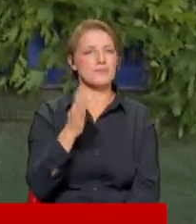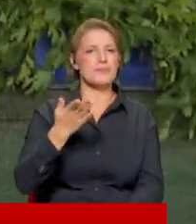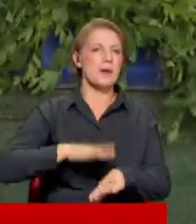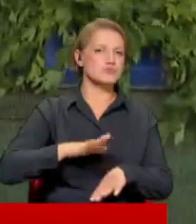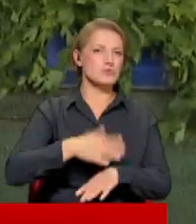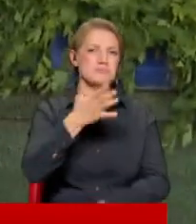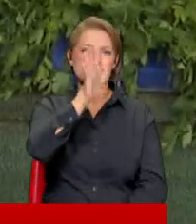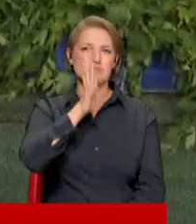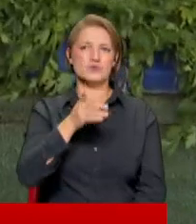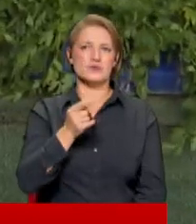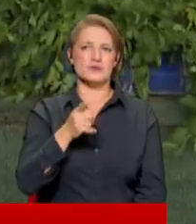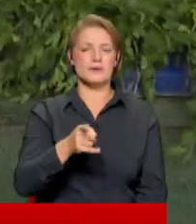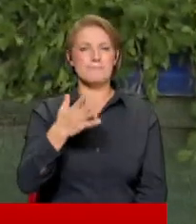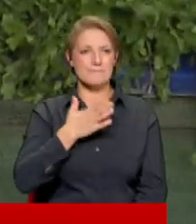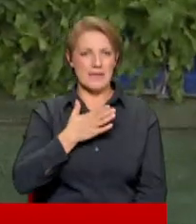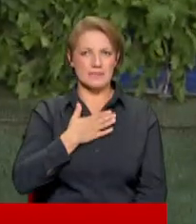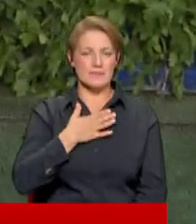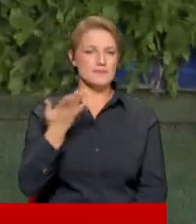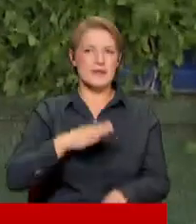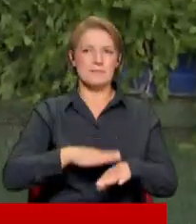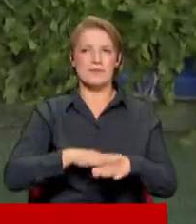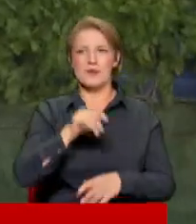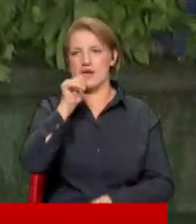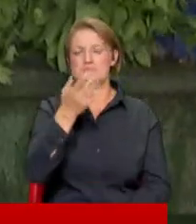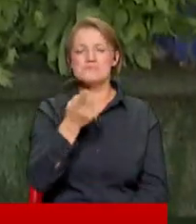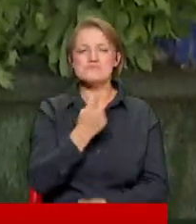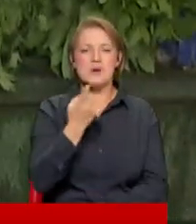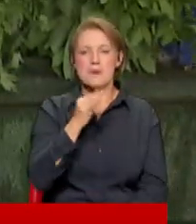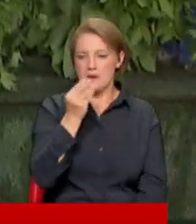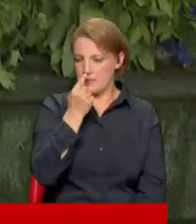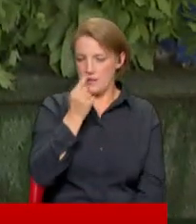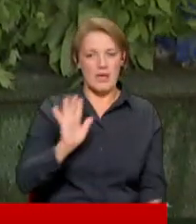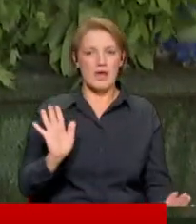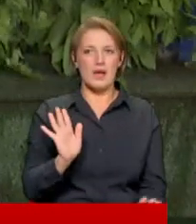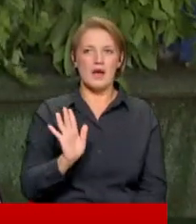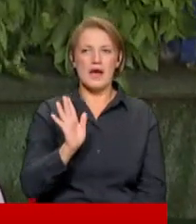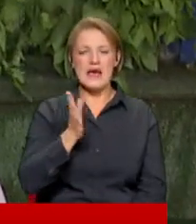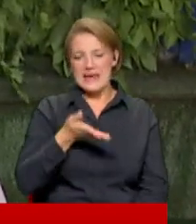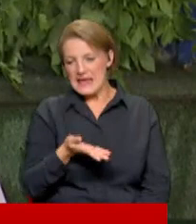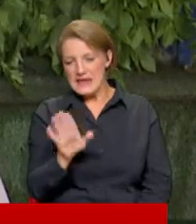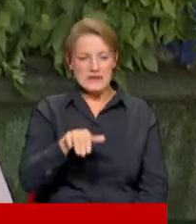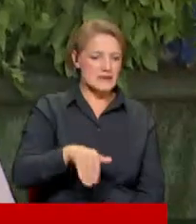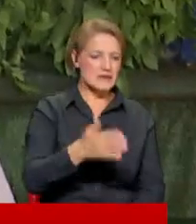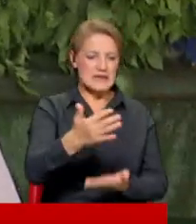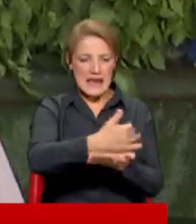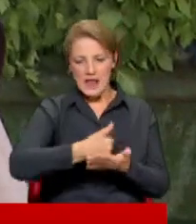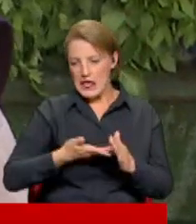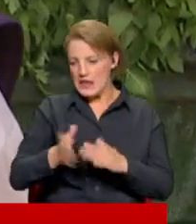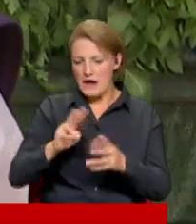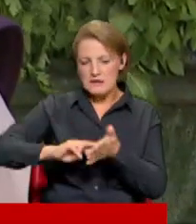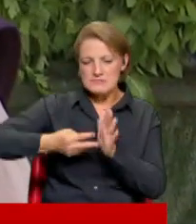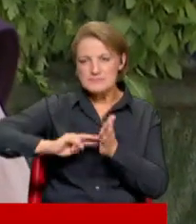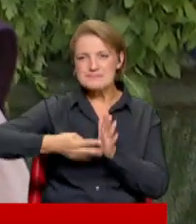yapıyorsunuz o 5500 lirayı? Ya ben ne yapıyorum, hiçbir şey, kokluyoruz. Gelirimize göre giderimizi ayarlamak zorundayız. Bu nasıl ayarlıyorsunuz